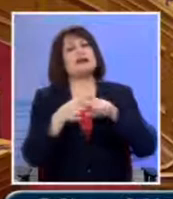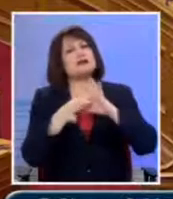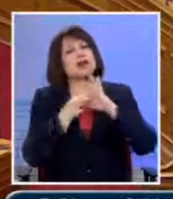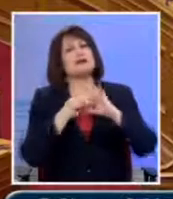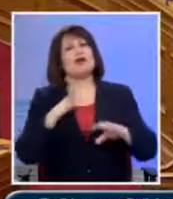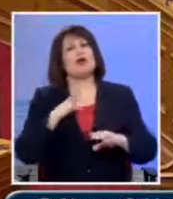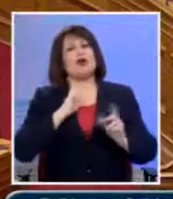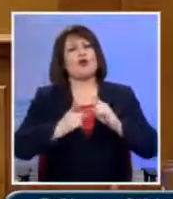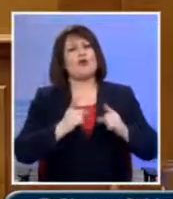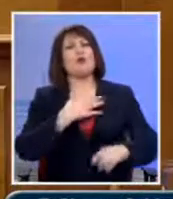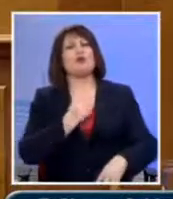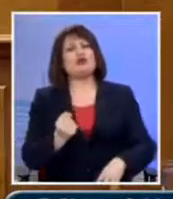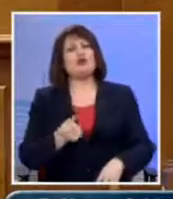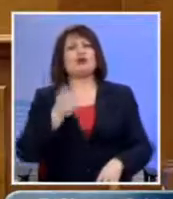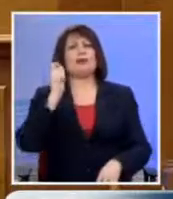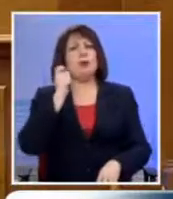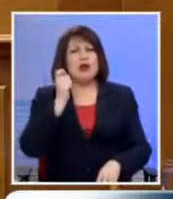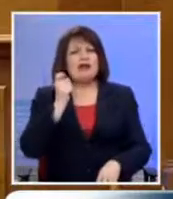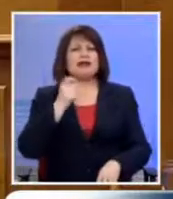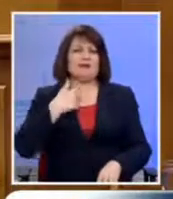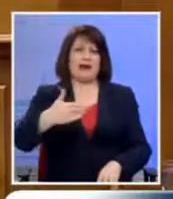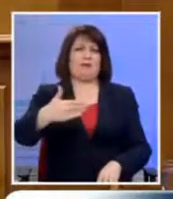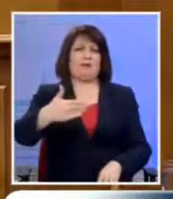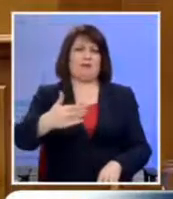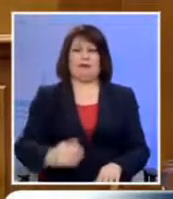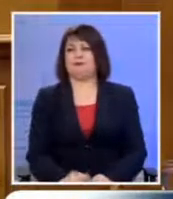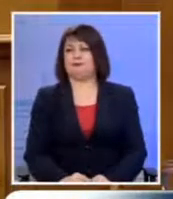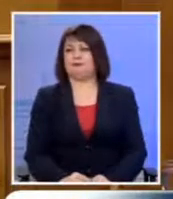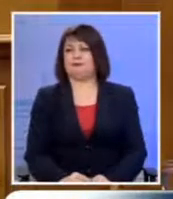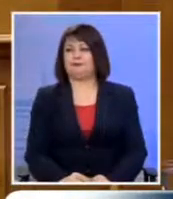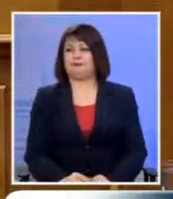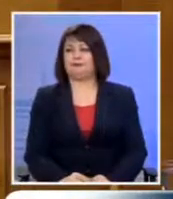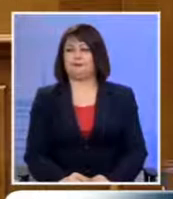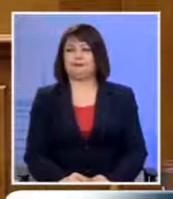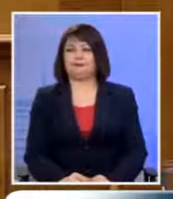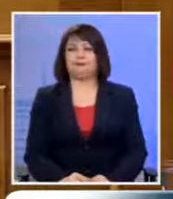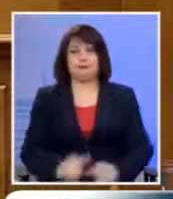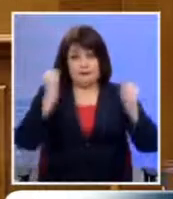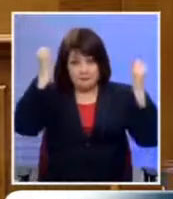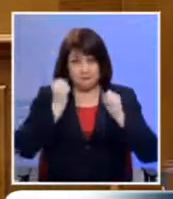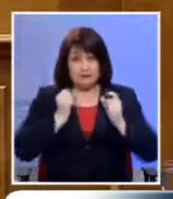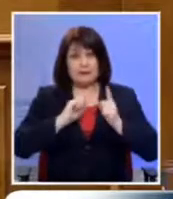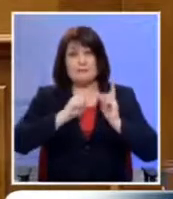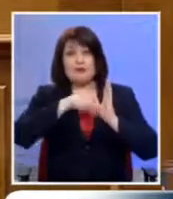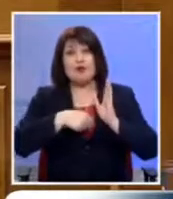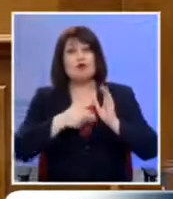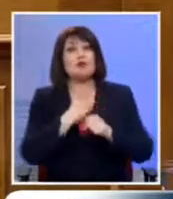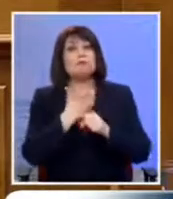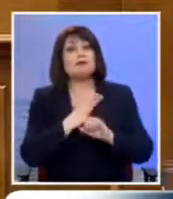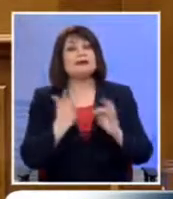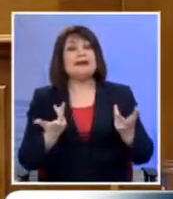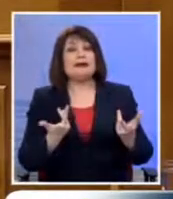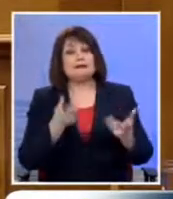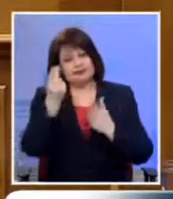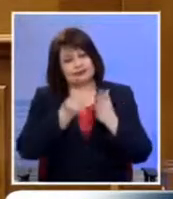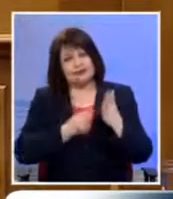ανθρώπων, στην εμπιστοσύνη στο πολίτευμα και το μέλλον. Γιατί αυτό που καταρακώθηκε με το μνημόνιο, το είδαμε πολλές